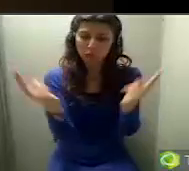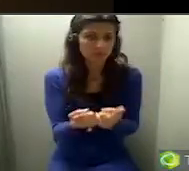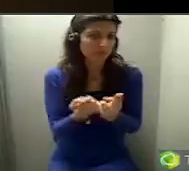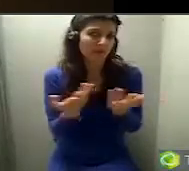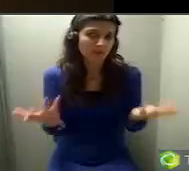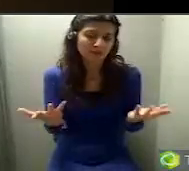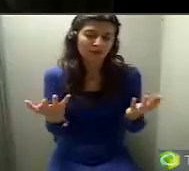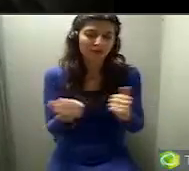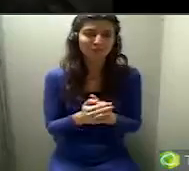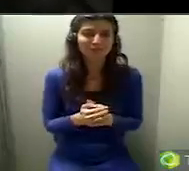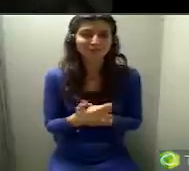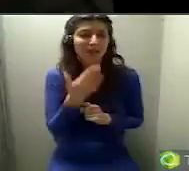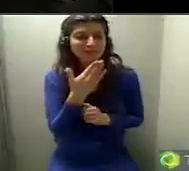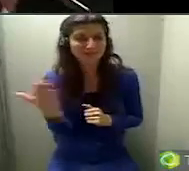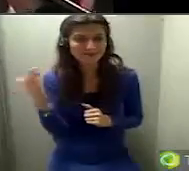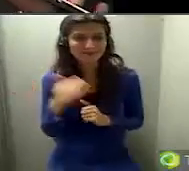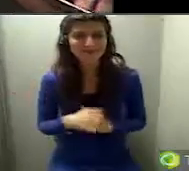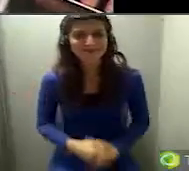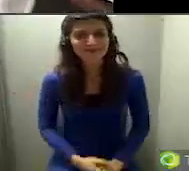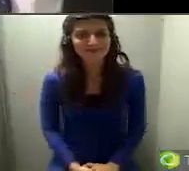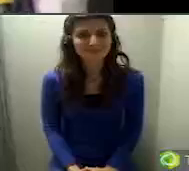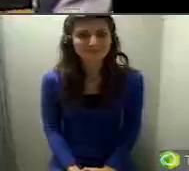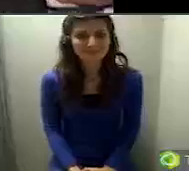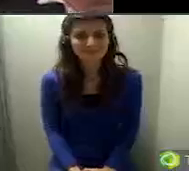revient. Merci à vous.